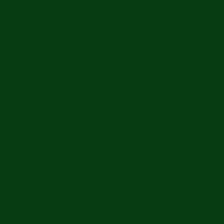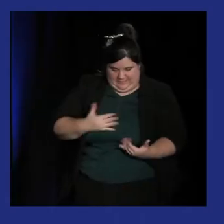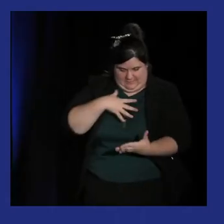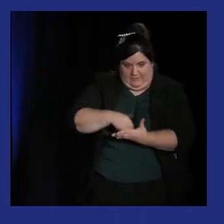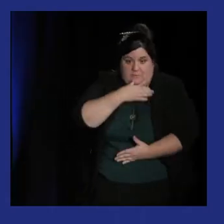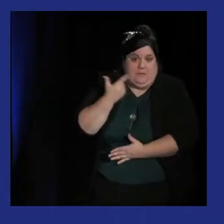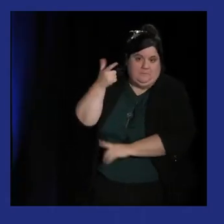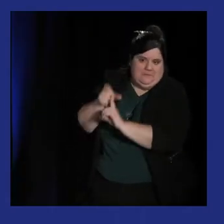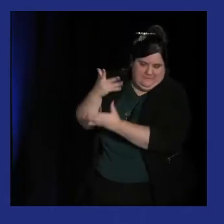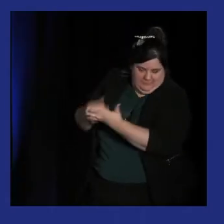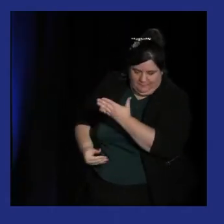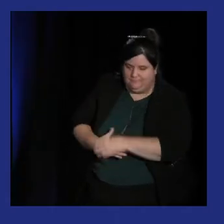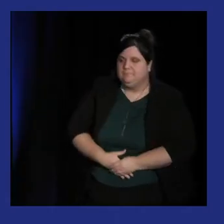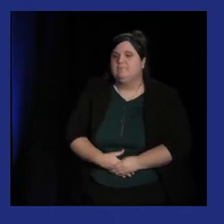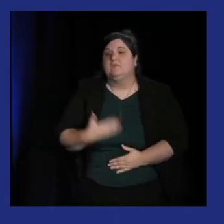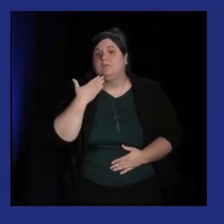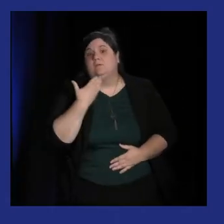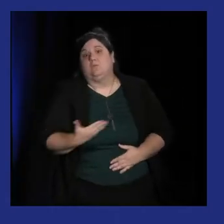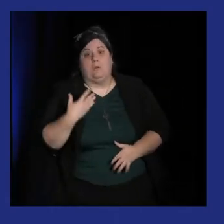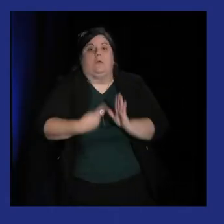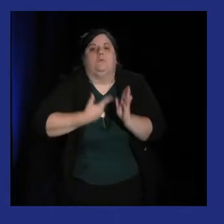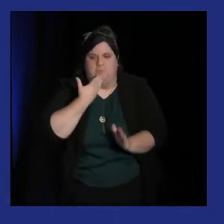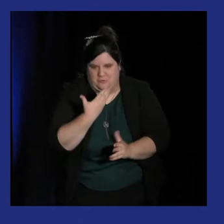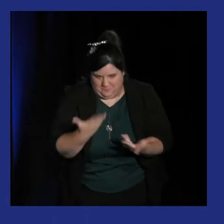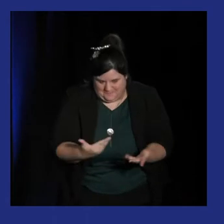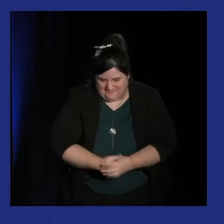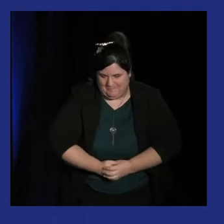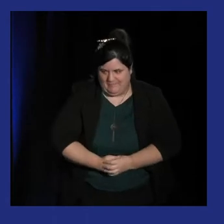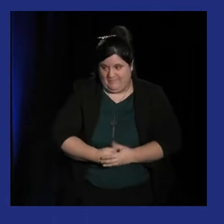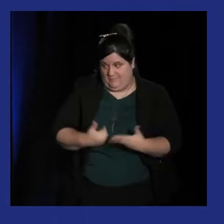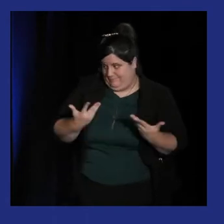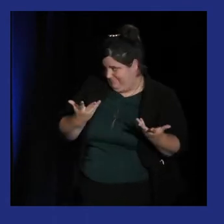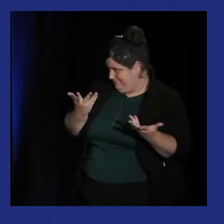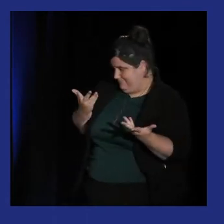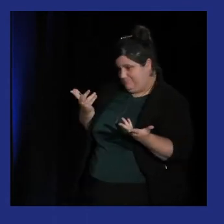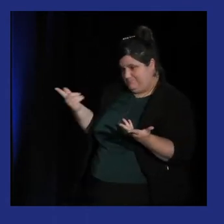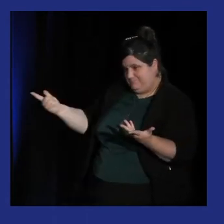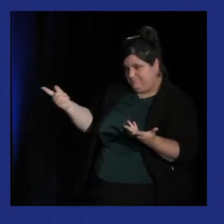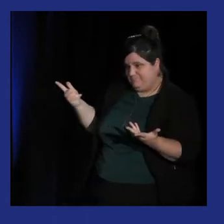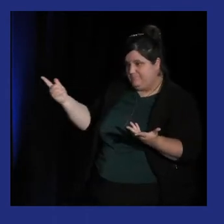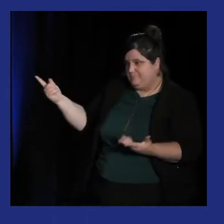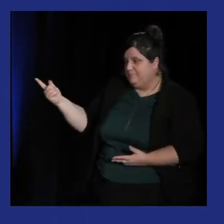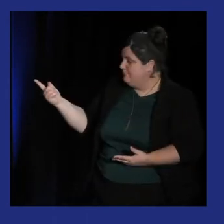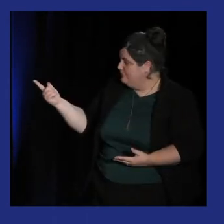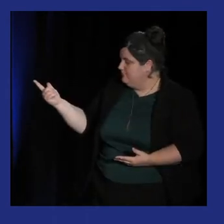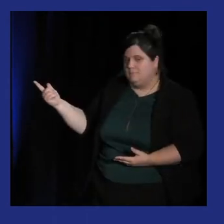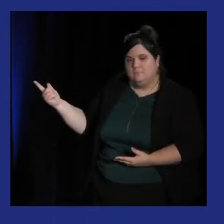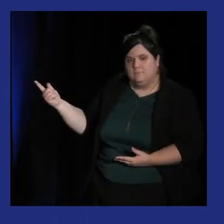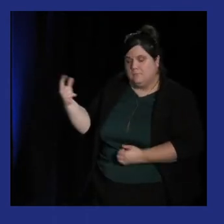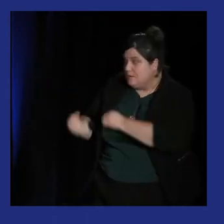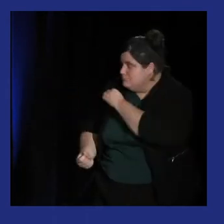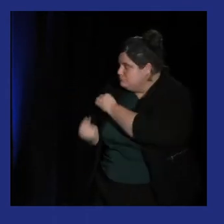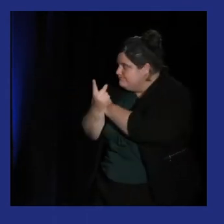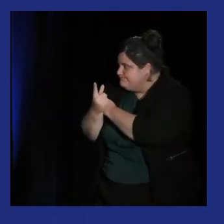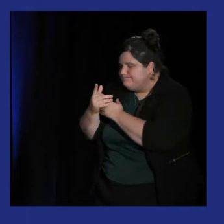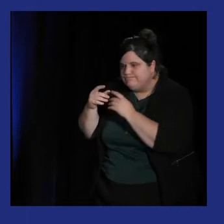re-bonjour à tous donc oui je suis ravi d'être en compagnie de deux personnes qui ont un parcours assez